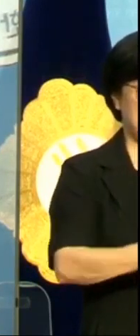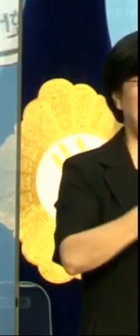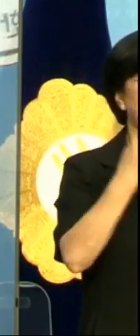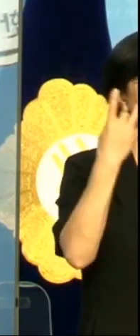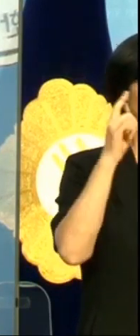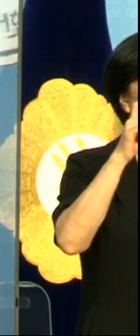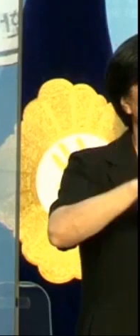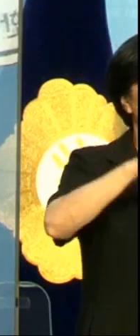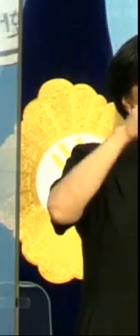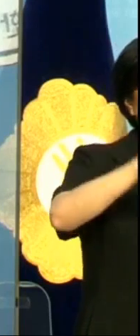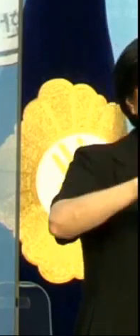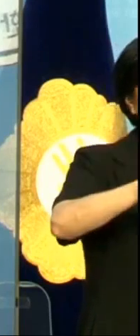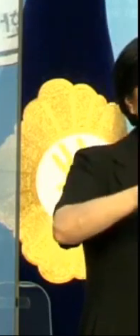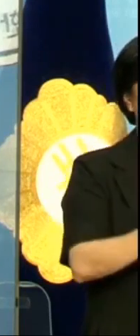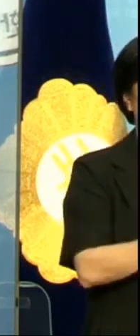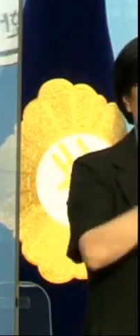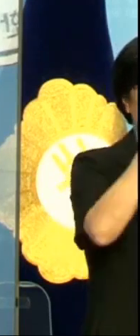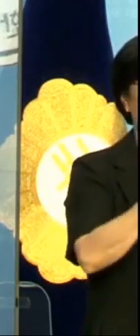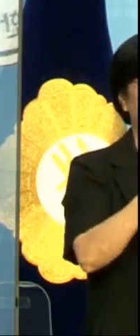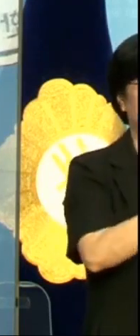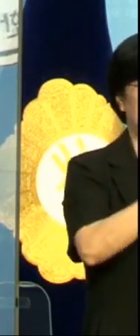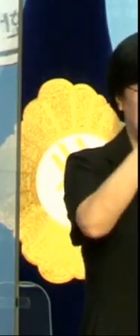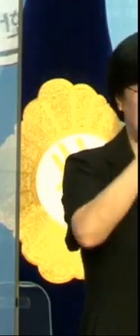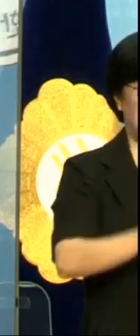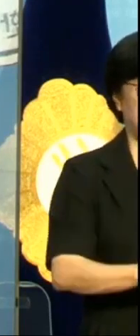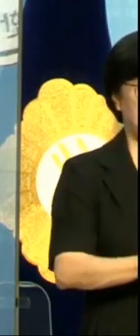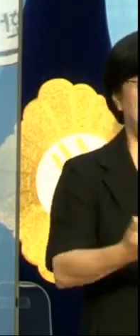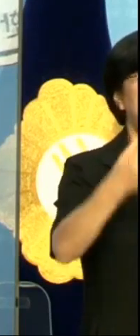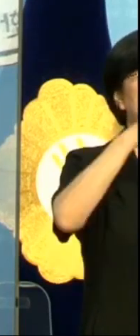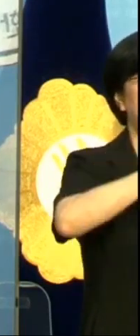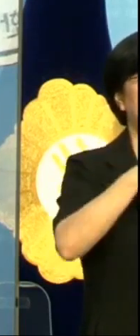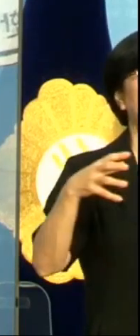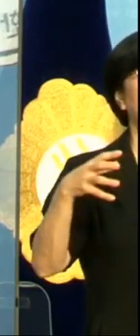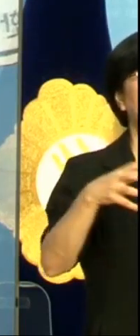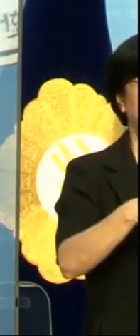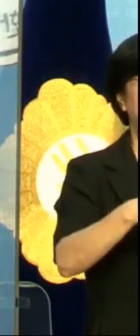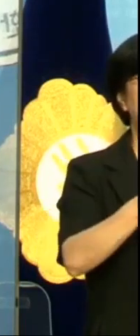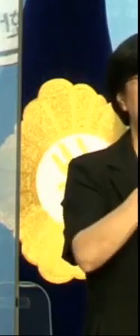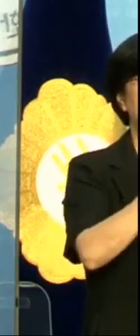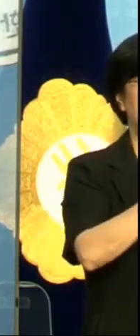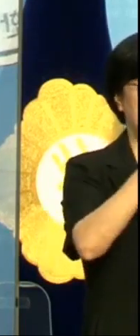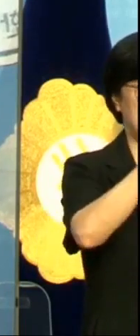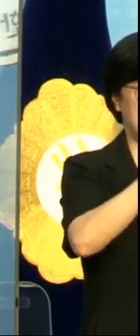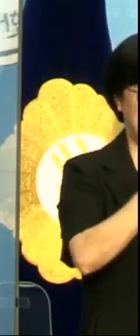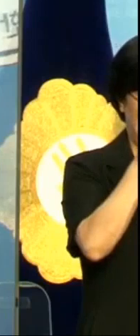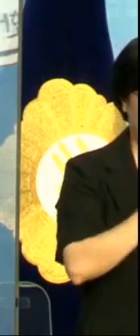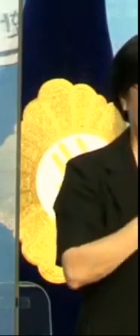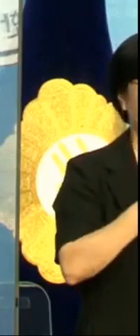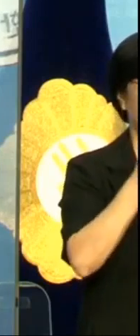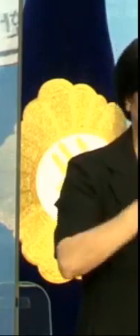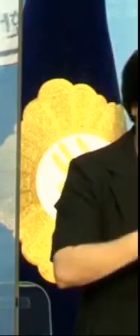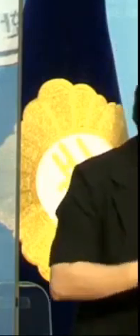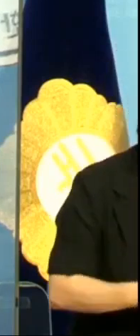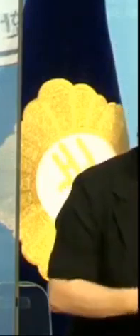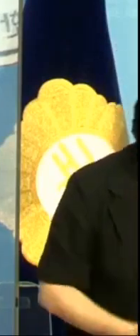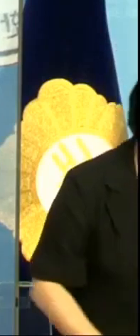어 단일화 하는 그런 내용을 포함한 통합 법안 이라는 말씀을 드립니다 감사합니다